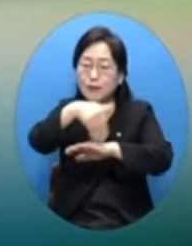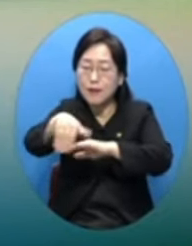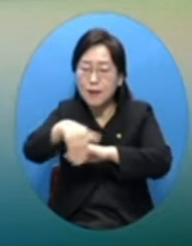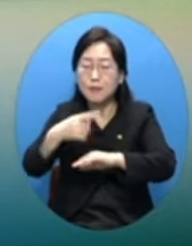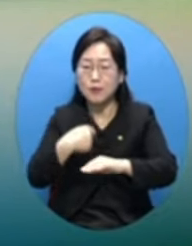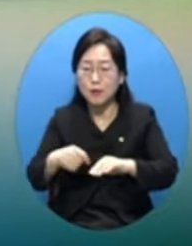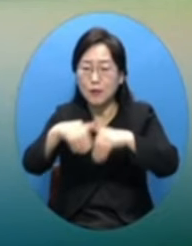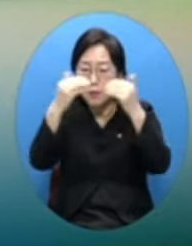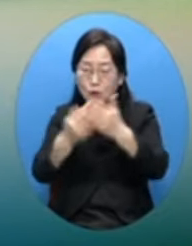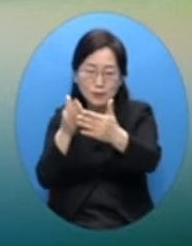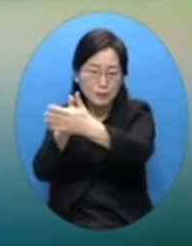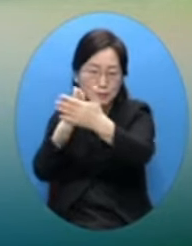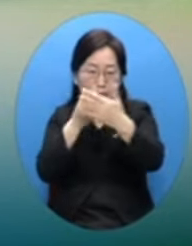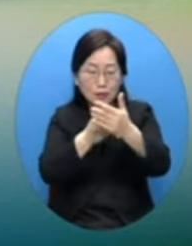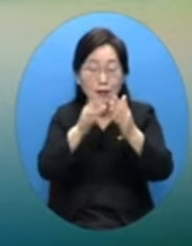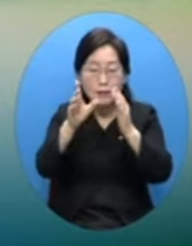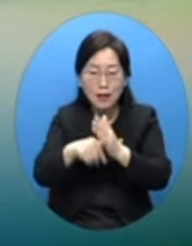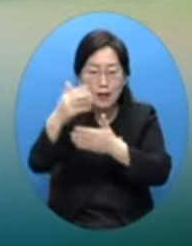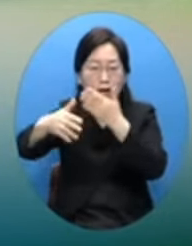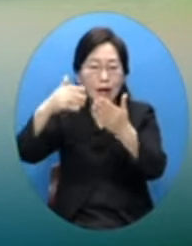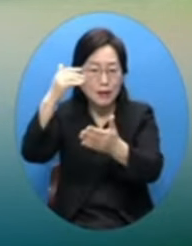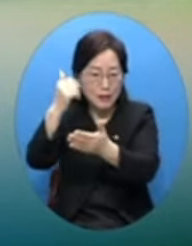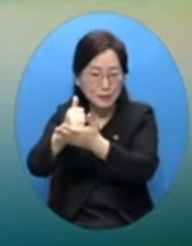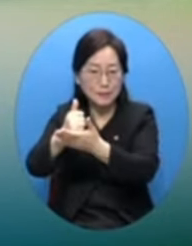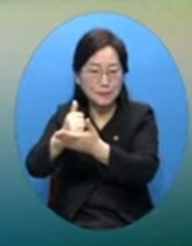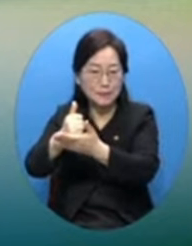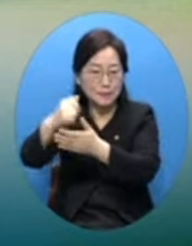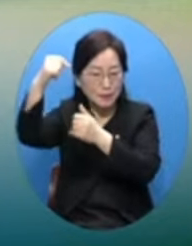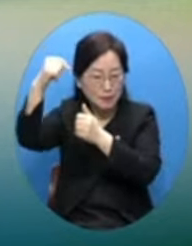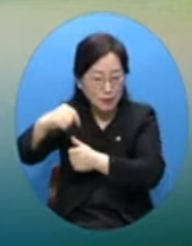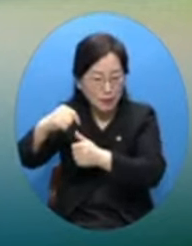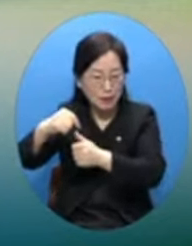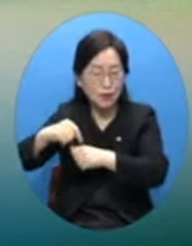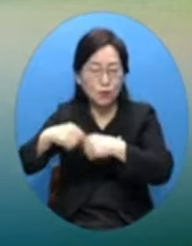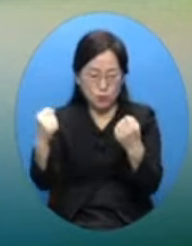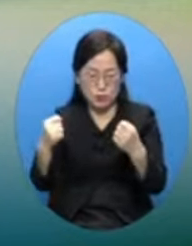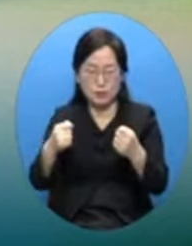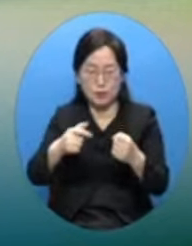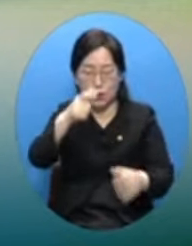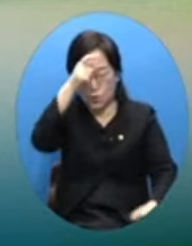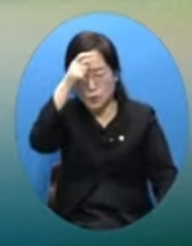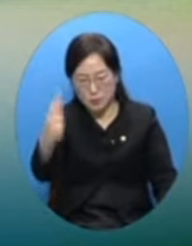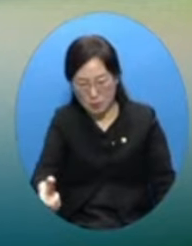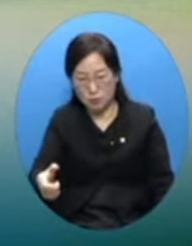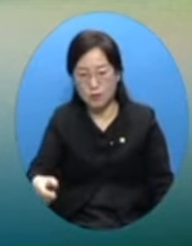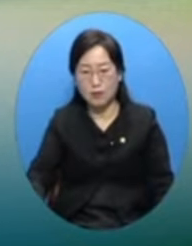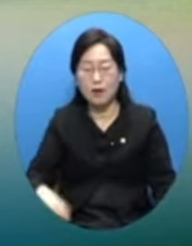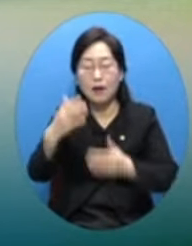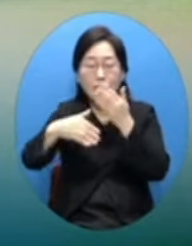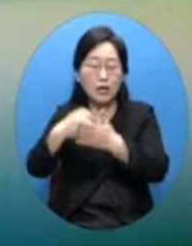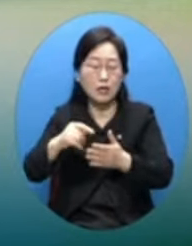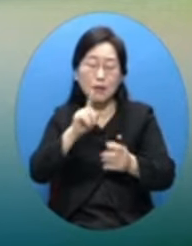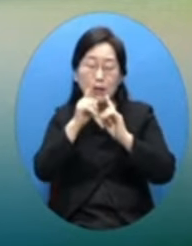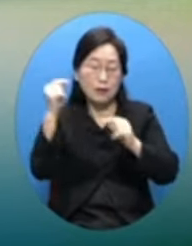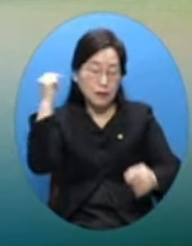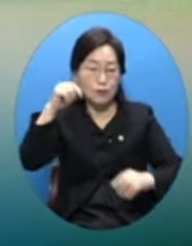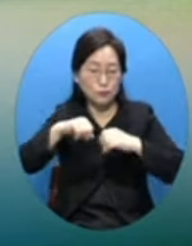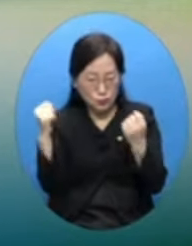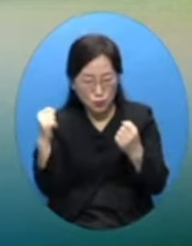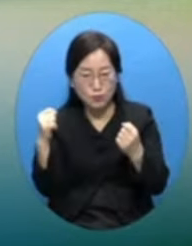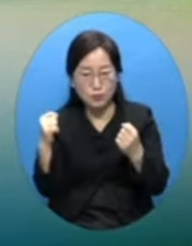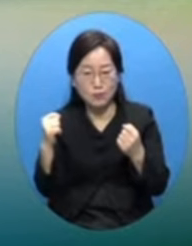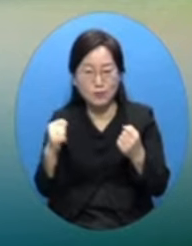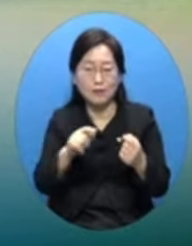막힐 때로 그때가 하나 말씀하시는 때이다 고집을 내려놓고 하나님 말씀에 귀기울이며 순종하는